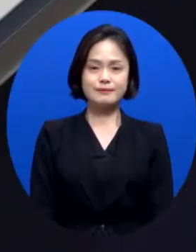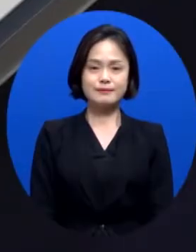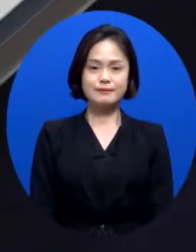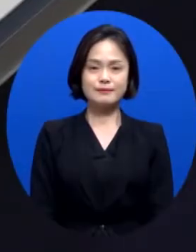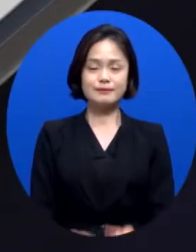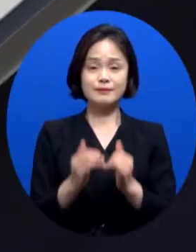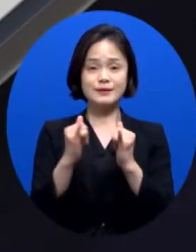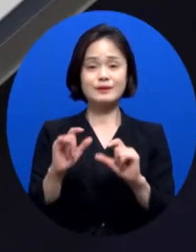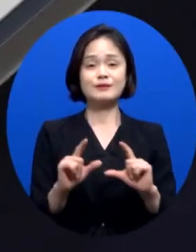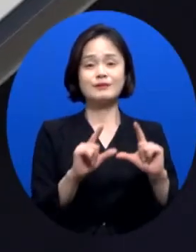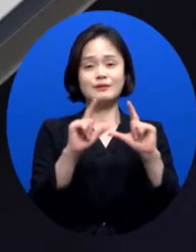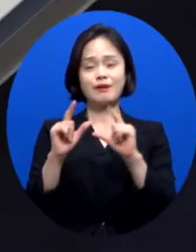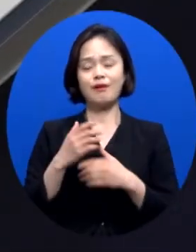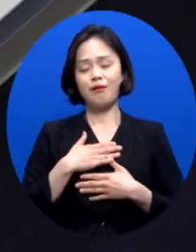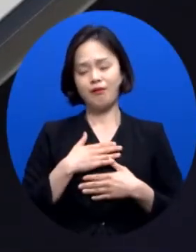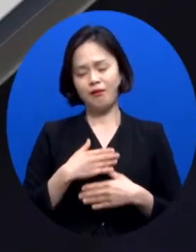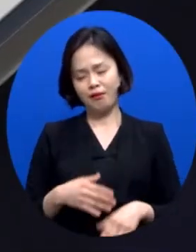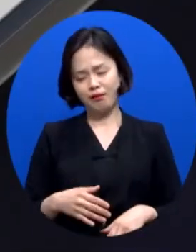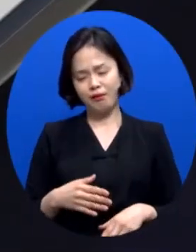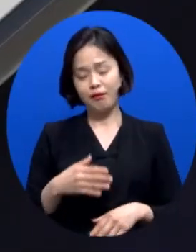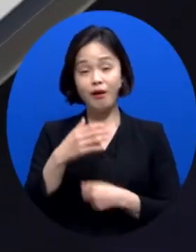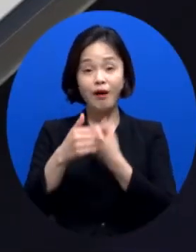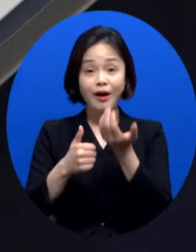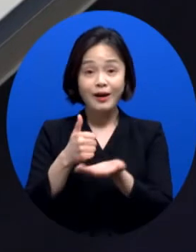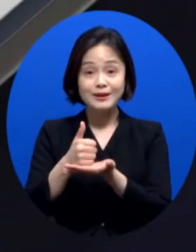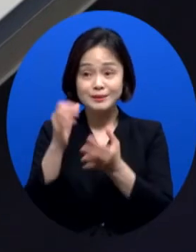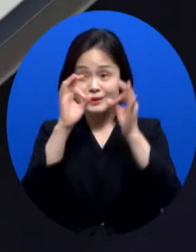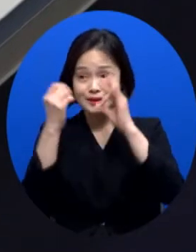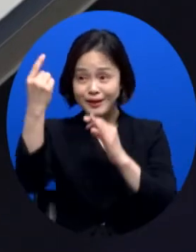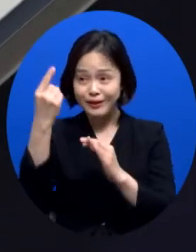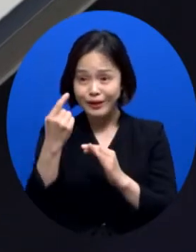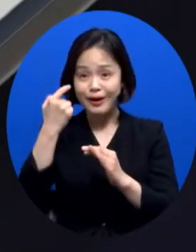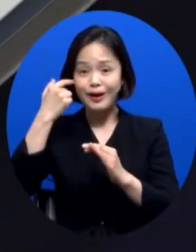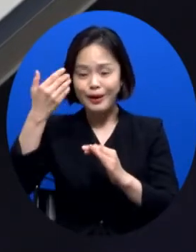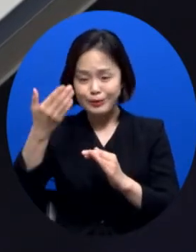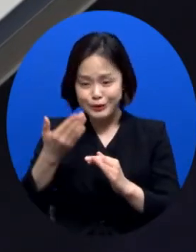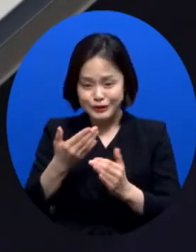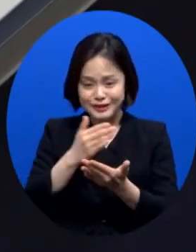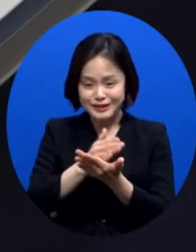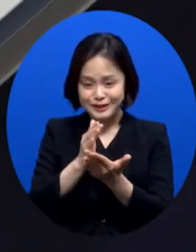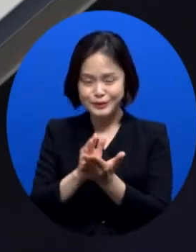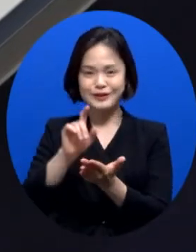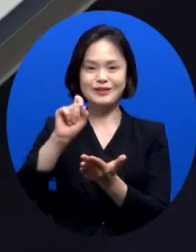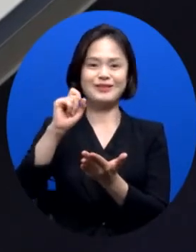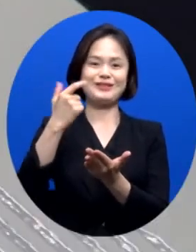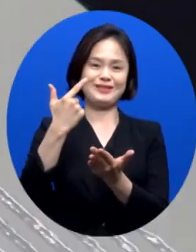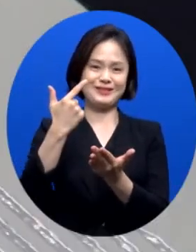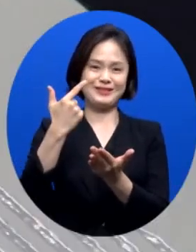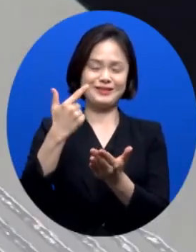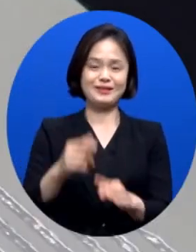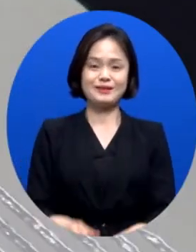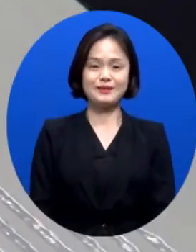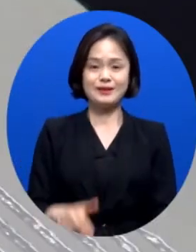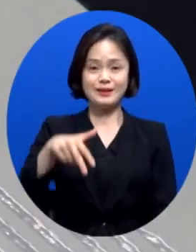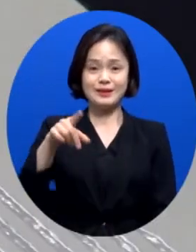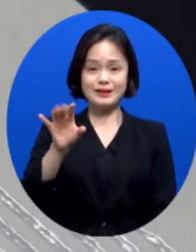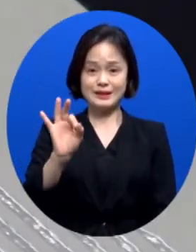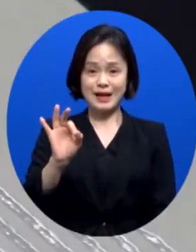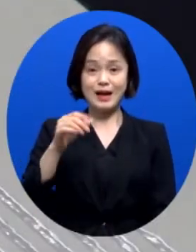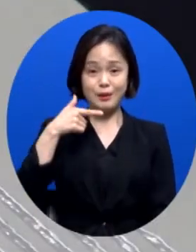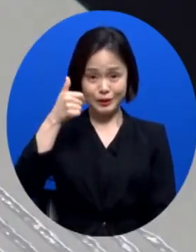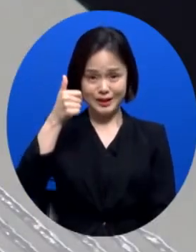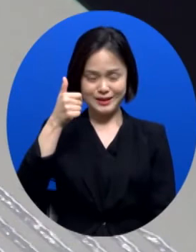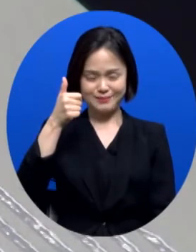곤고한 우리 인생에 오늘도 찾아와 물으시는 하나님의 16가지 질문을 담았습니다. 장창수